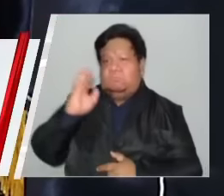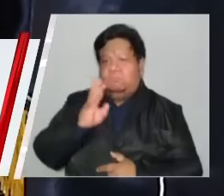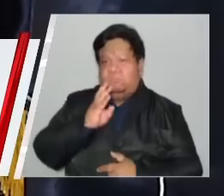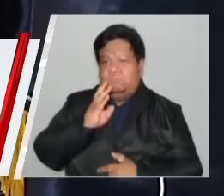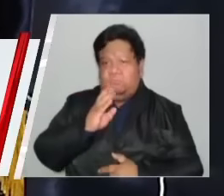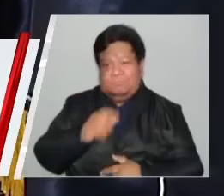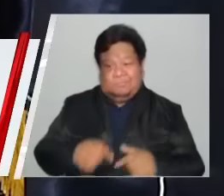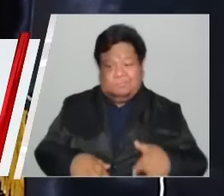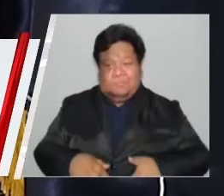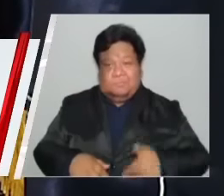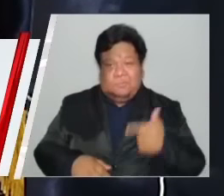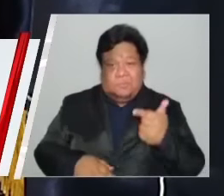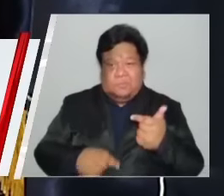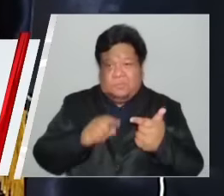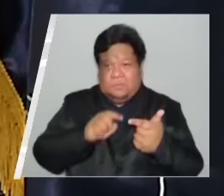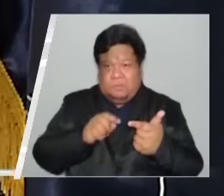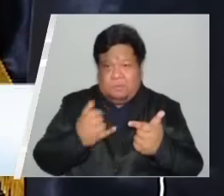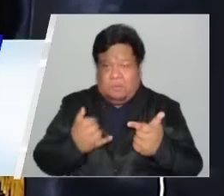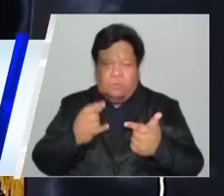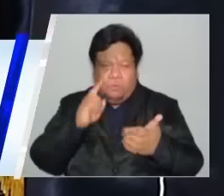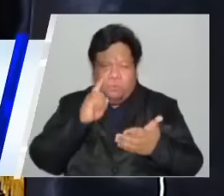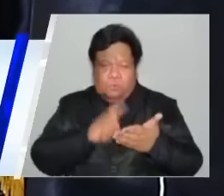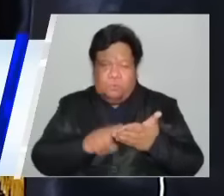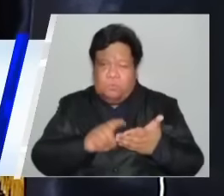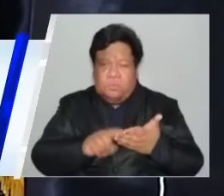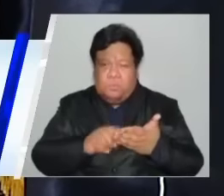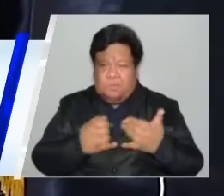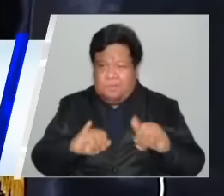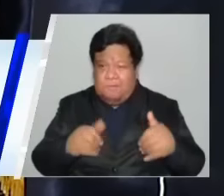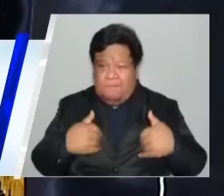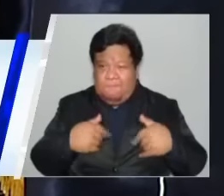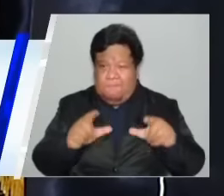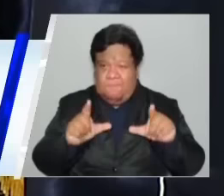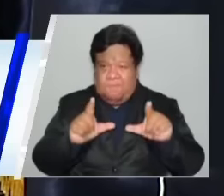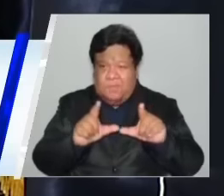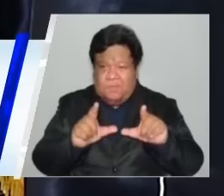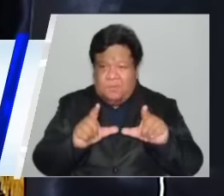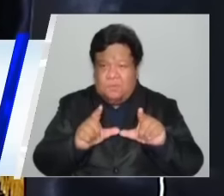kung whether it is still licensed or not, but